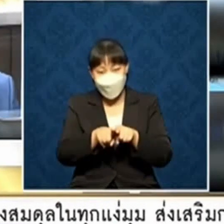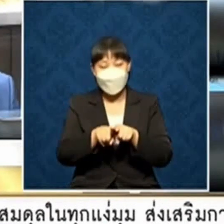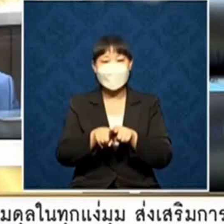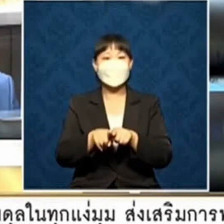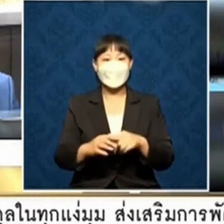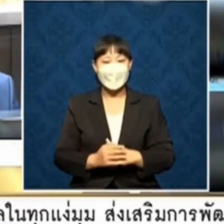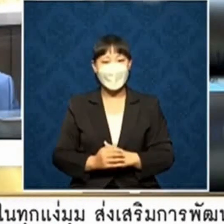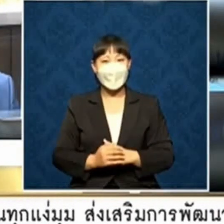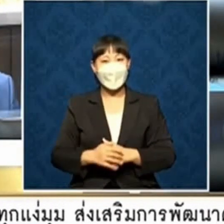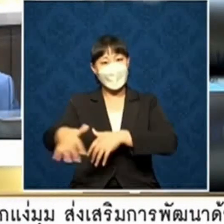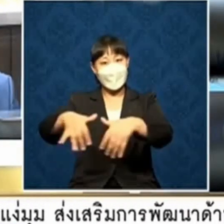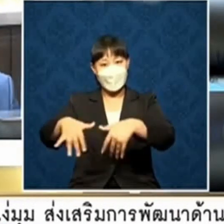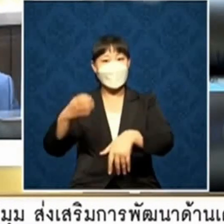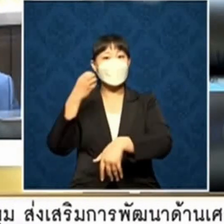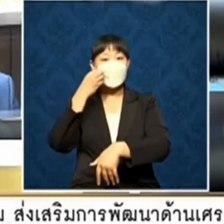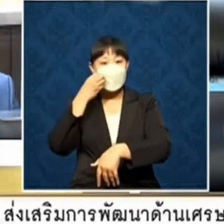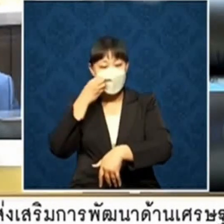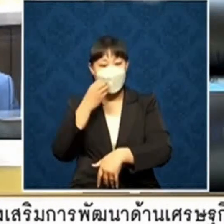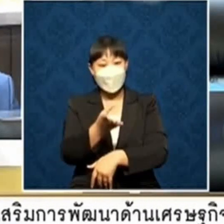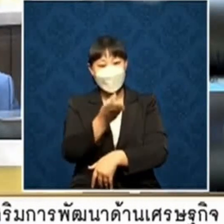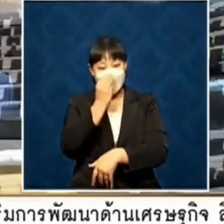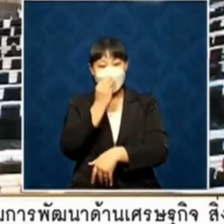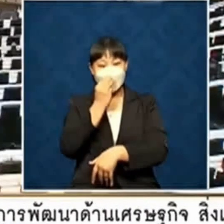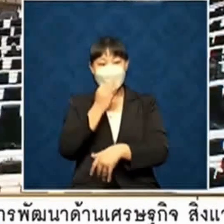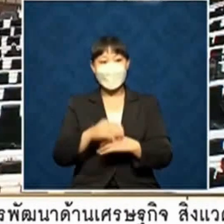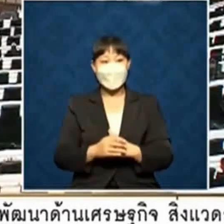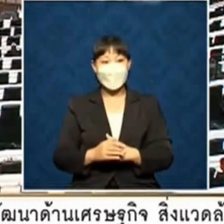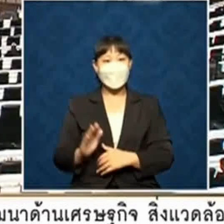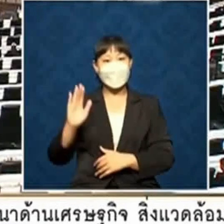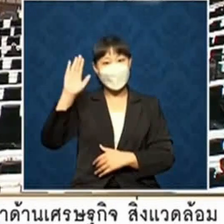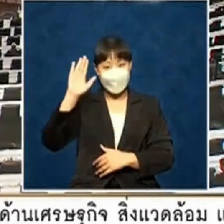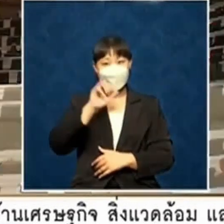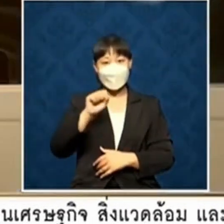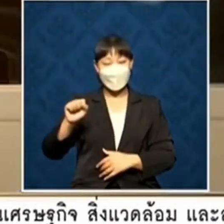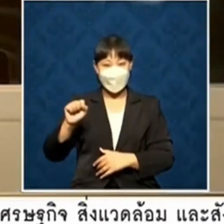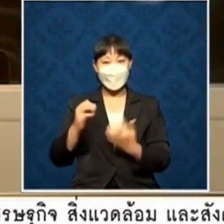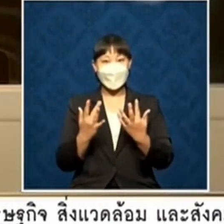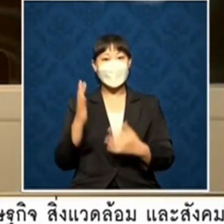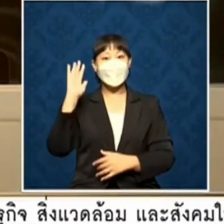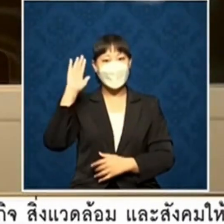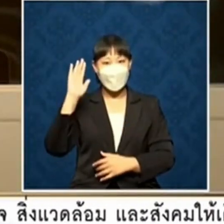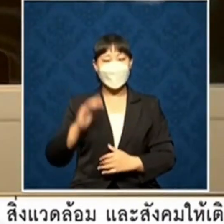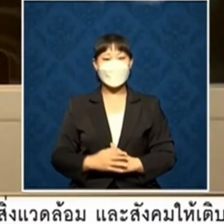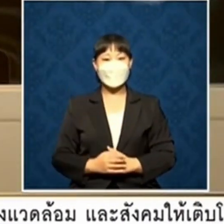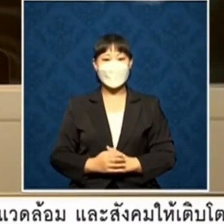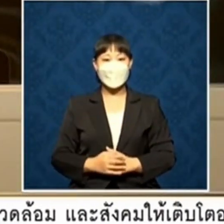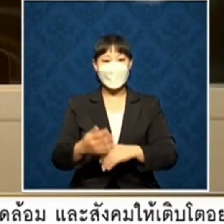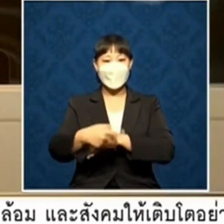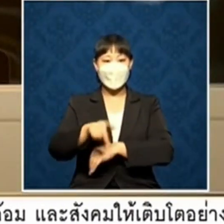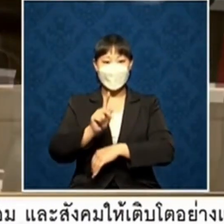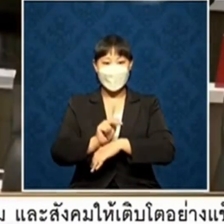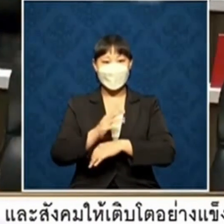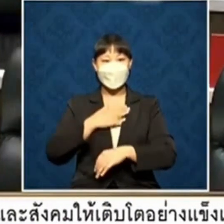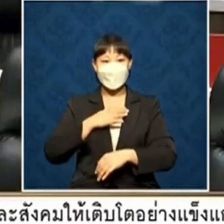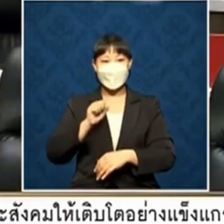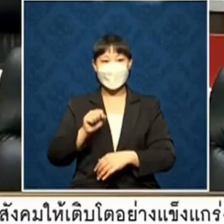ที่ชมอยู่ทางบ้านนะครับ ท่านจองชัยรอนิดหนึ่งครับมีท่านสมาชิกประท้วงเชิญครับ ท่านประธานที่เคารพผมสลัน